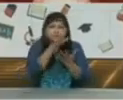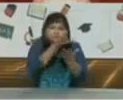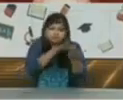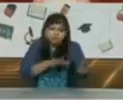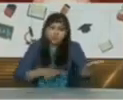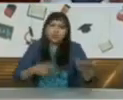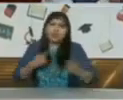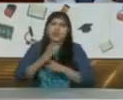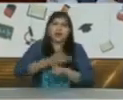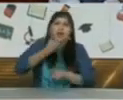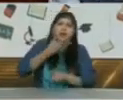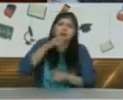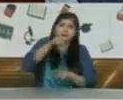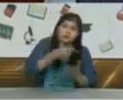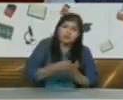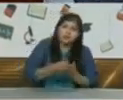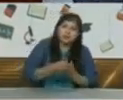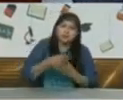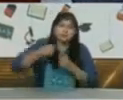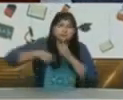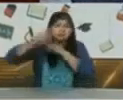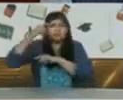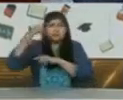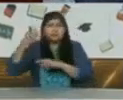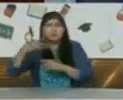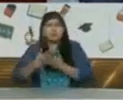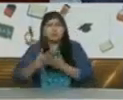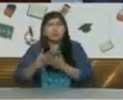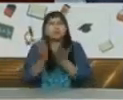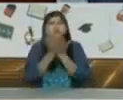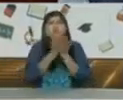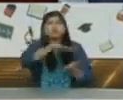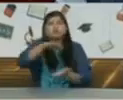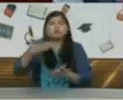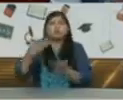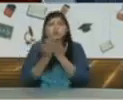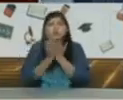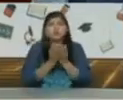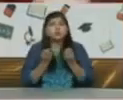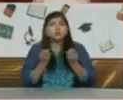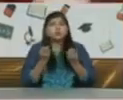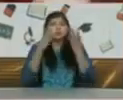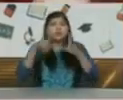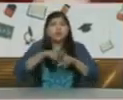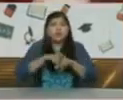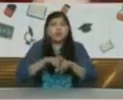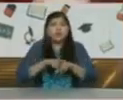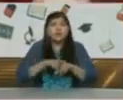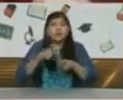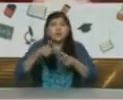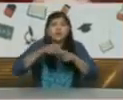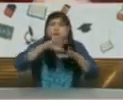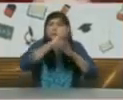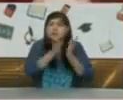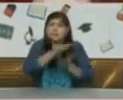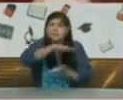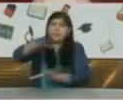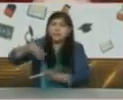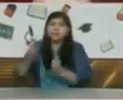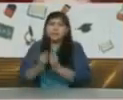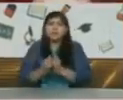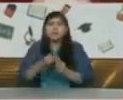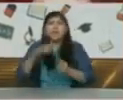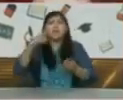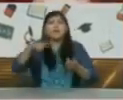समझाया जाएगा। आप याद कीजिए कि स्कूलों में सुबह असेंबली में राष्ट्रगान होता